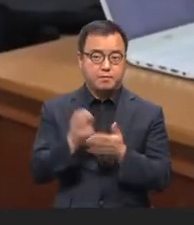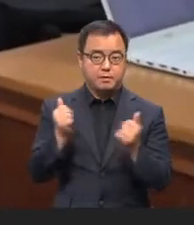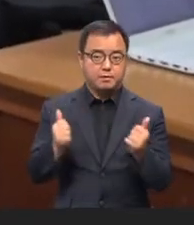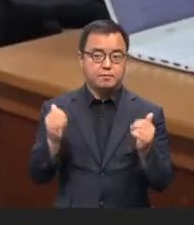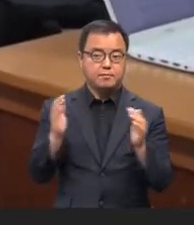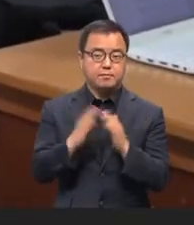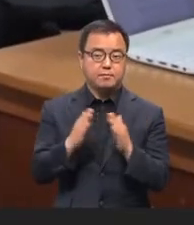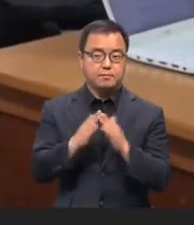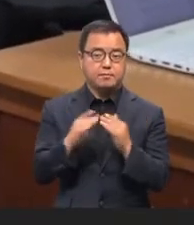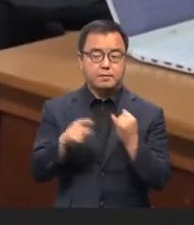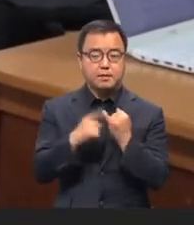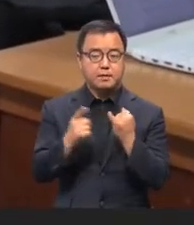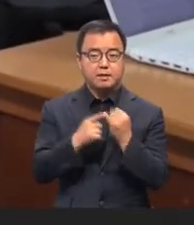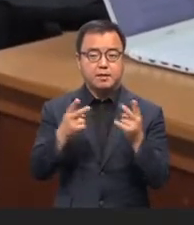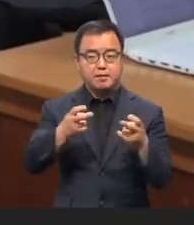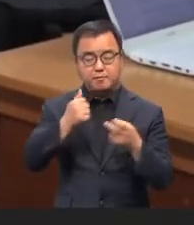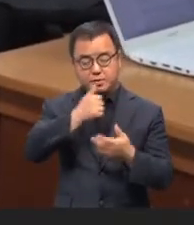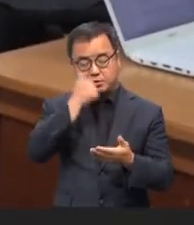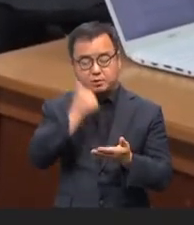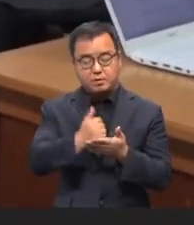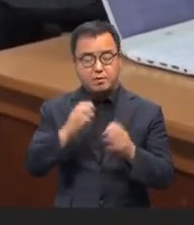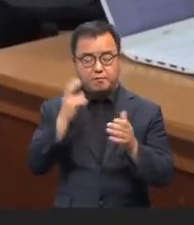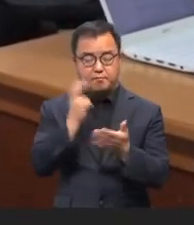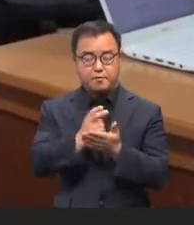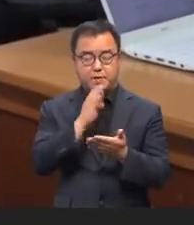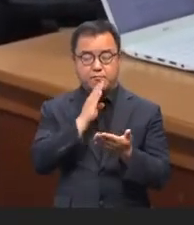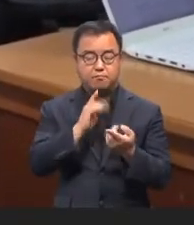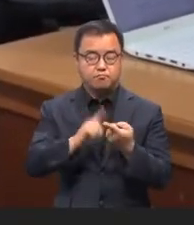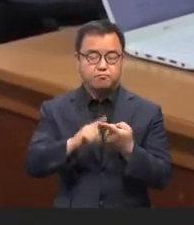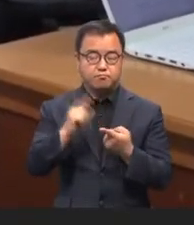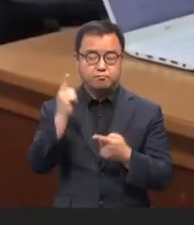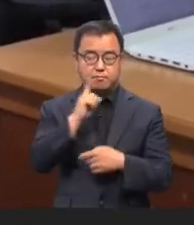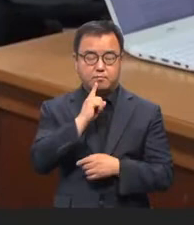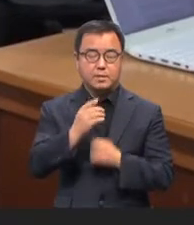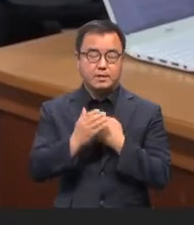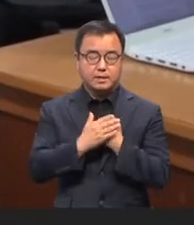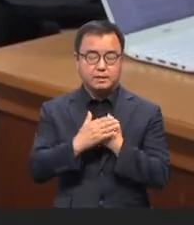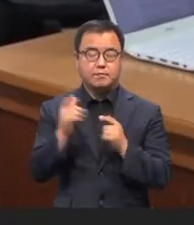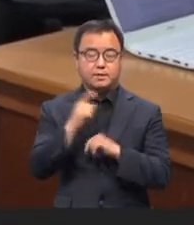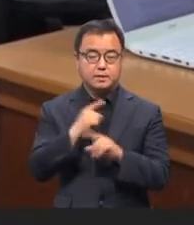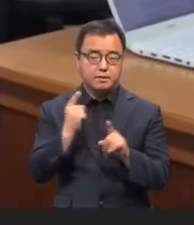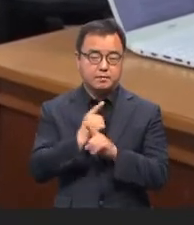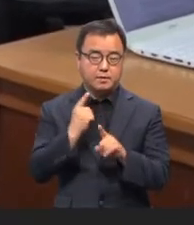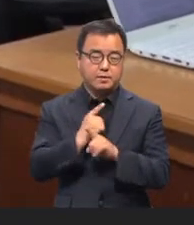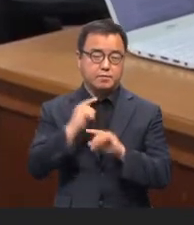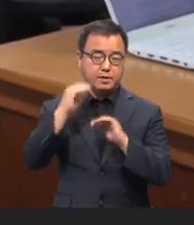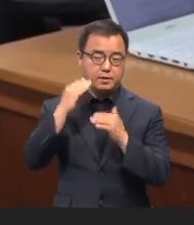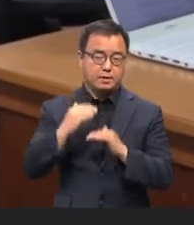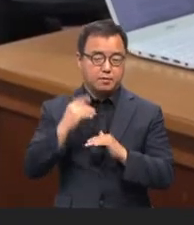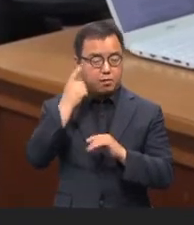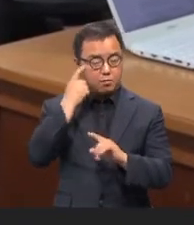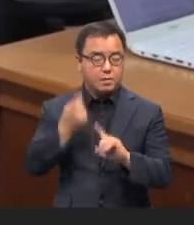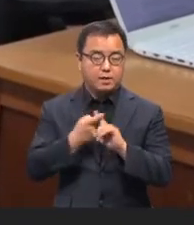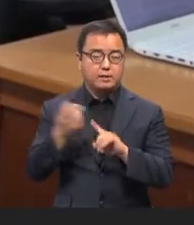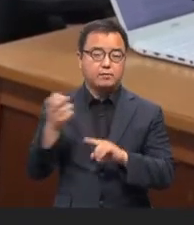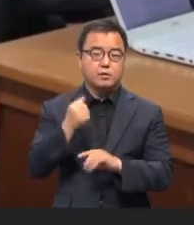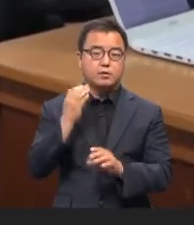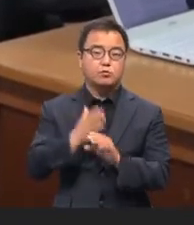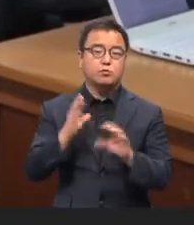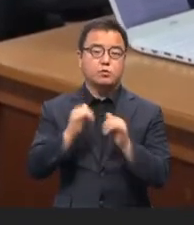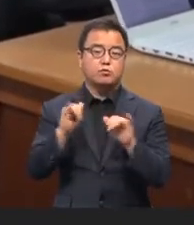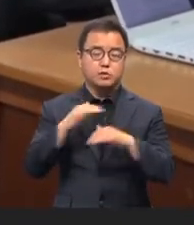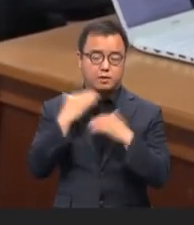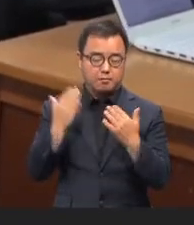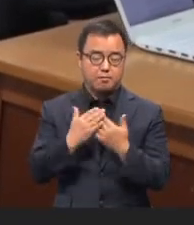헌법재판소가 낙태죄 헌법 불합치 판결을 내리면서 개정 법안에 대해 관심이 쏠리고 있는데요. 국민 다수가 납득할